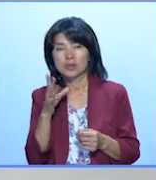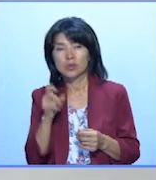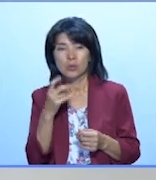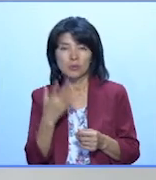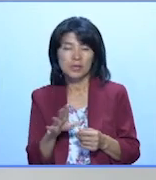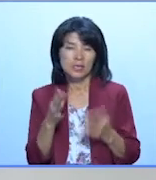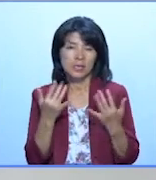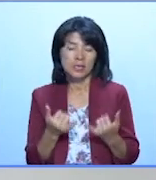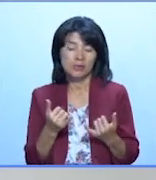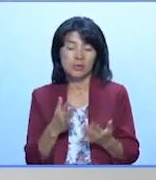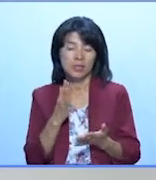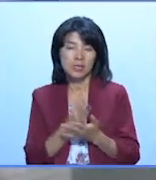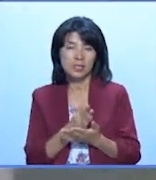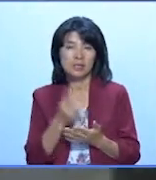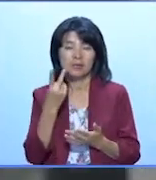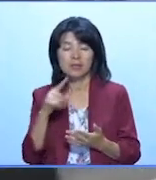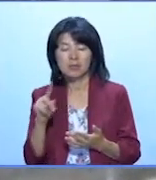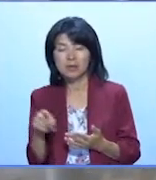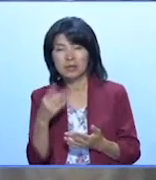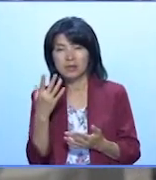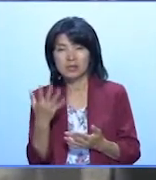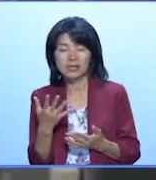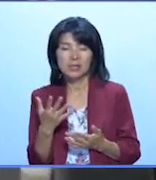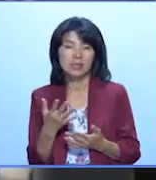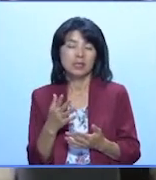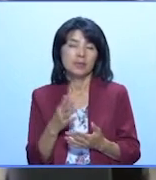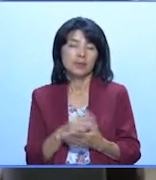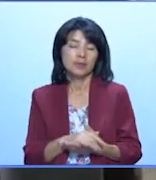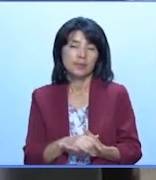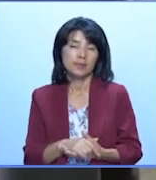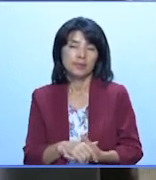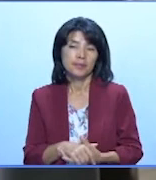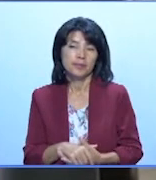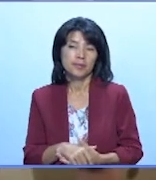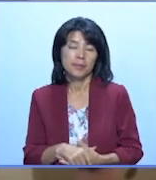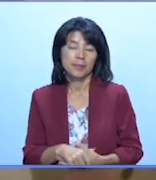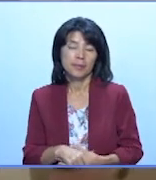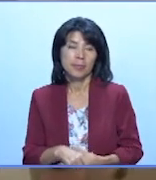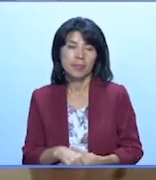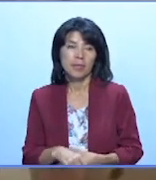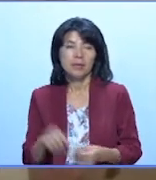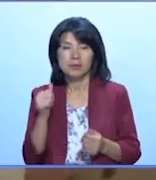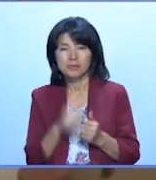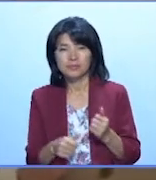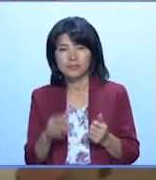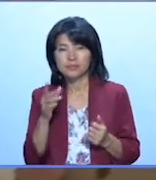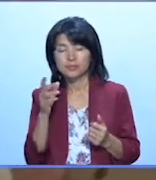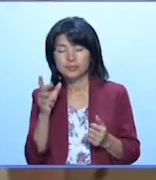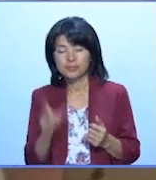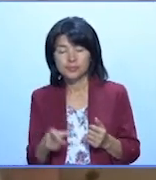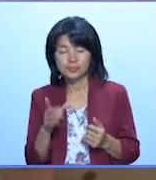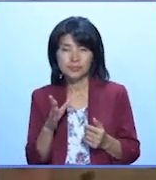На сегодняшний день используется 2500 кубометров в сутки. На станции очистки воды это немецкое оборудование,